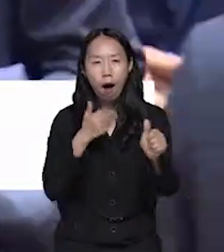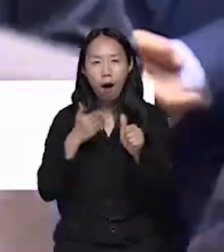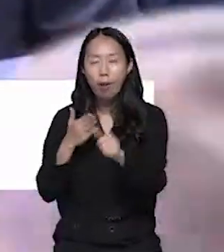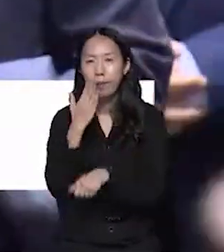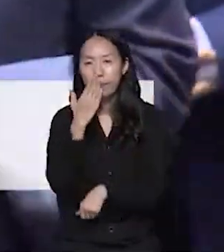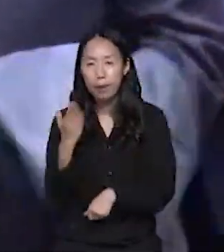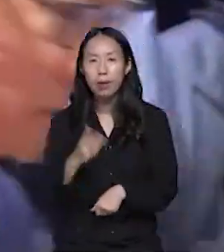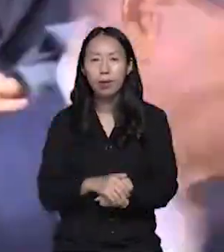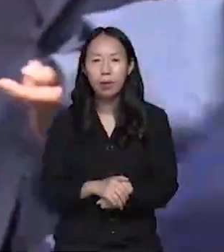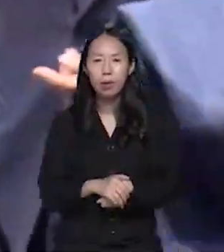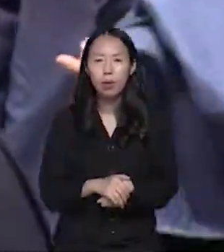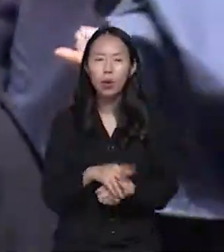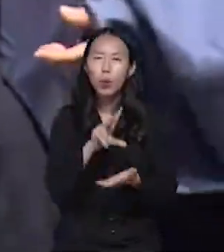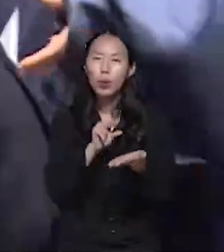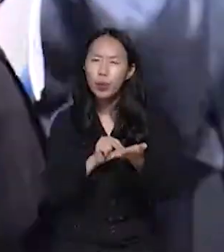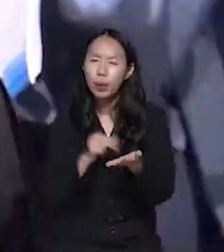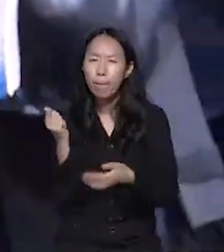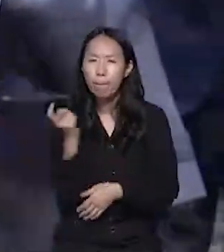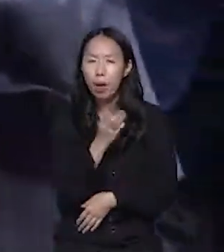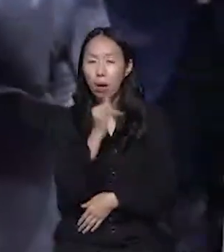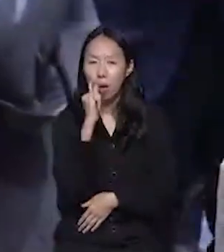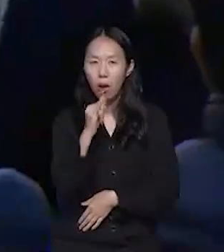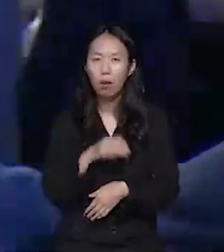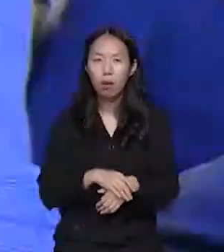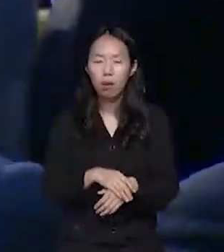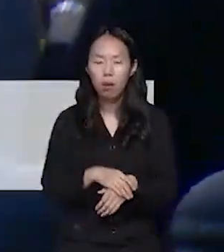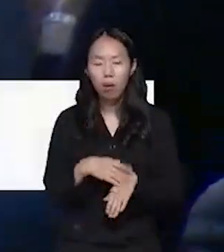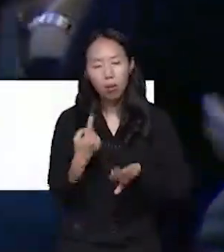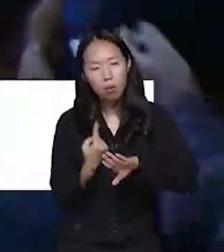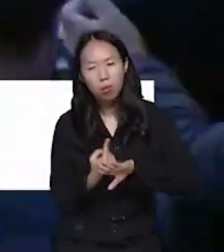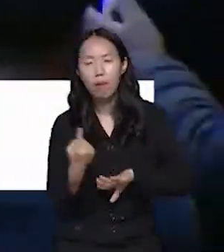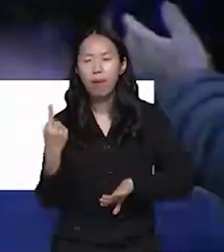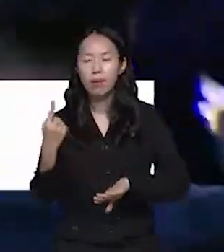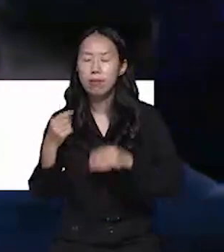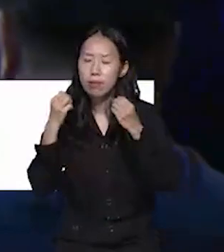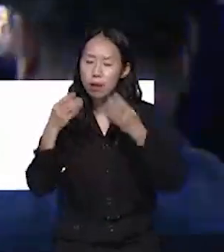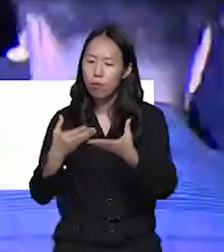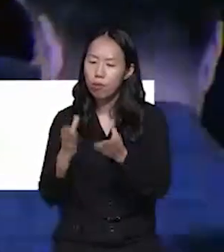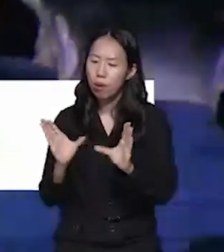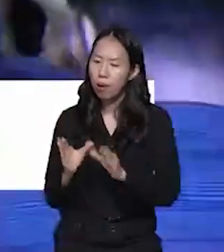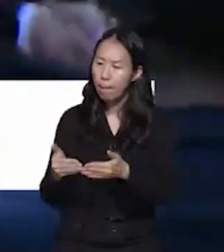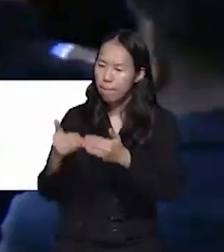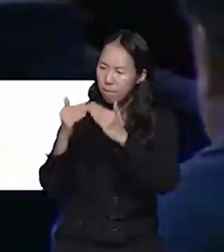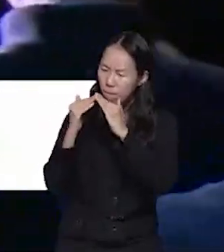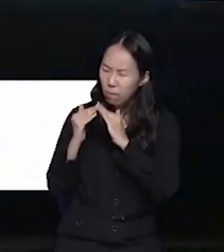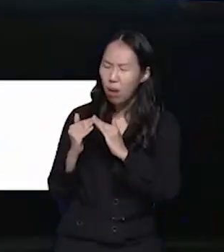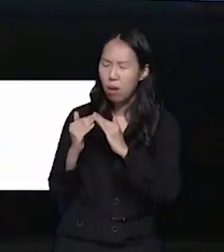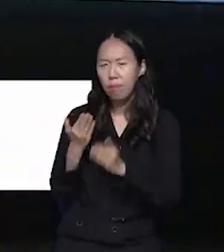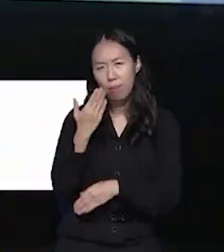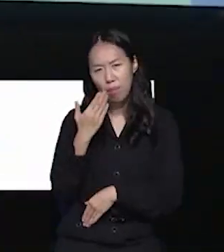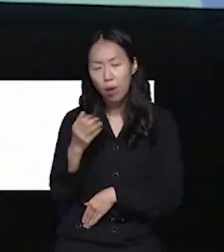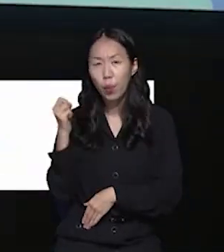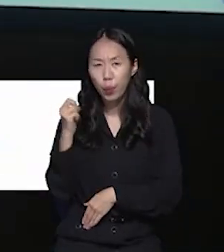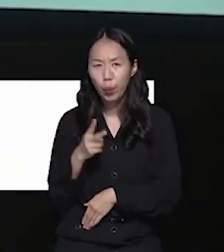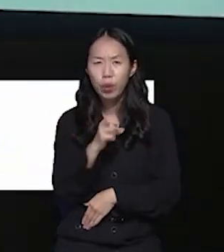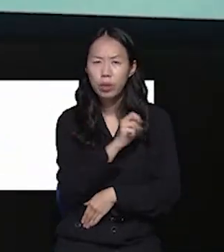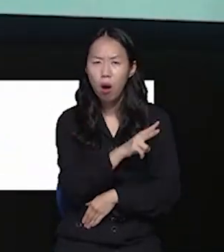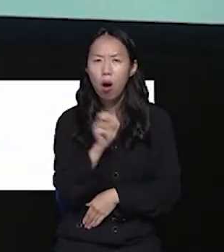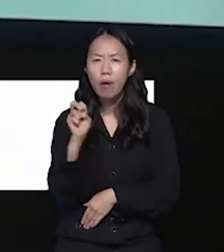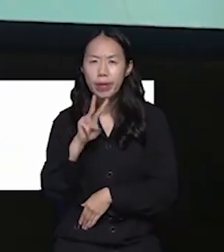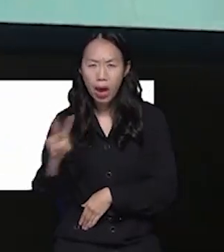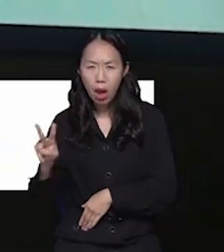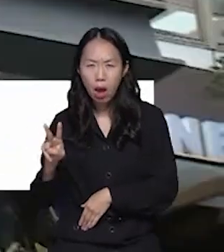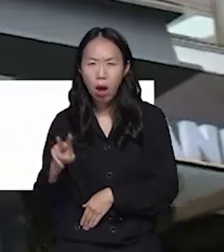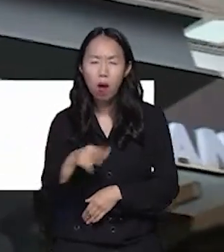있습니다 변수도 많습니다 제 3지대 신당 움직임이 이어지면서 추가 창당이 가능하고 여야 각당의